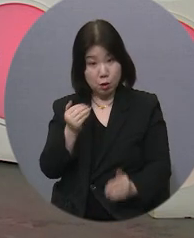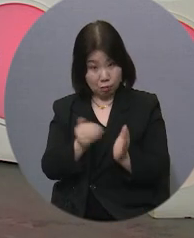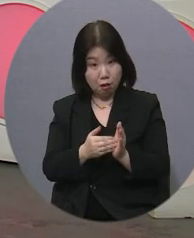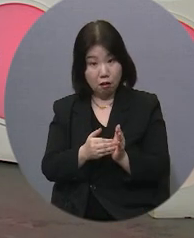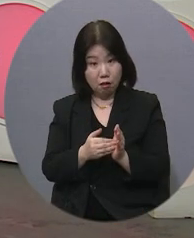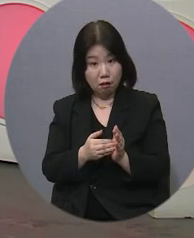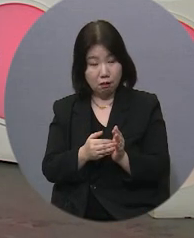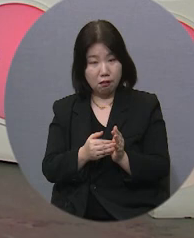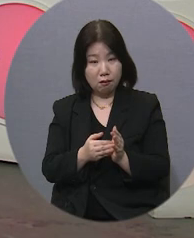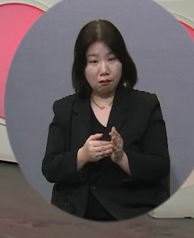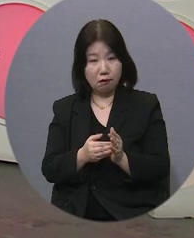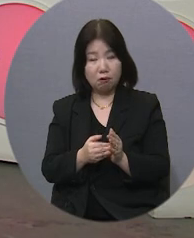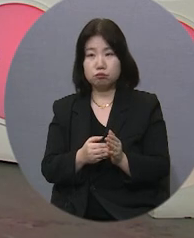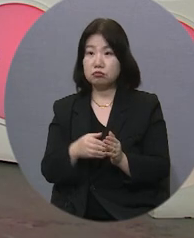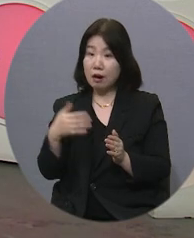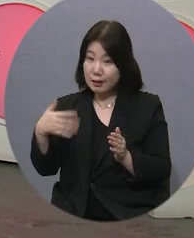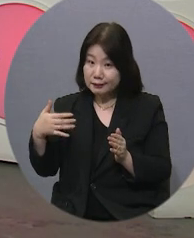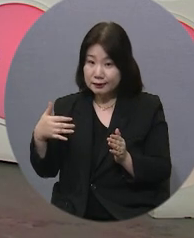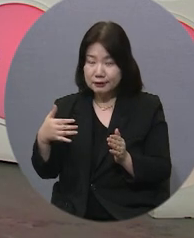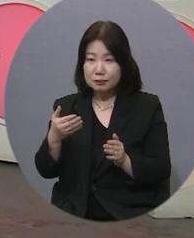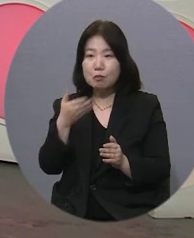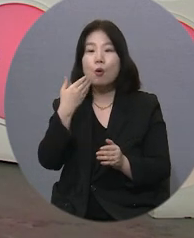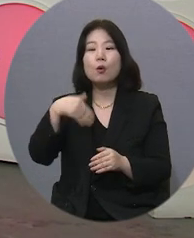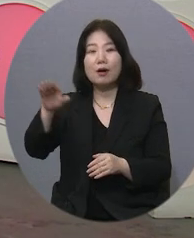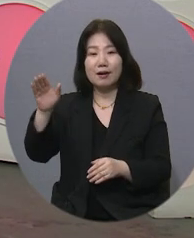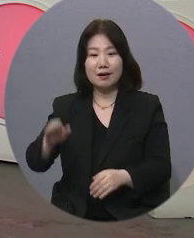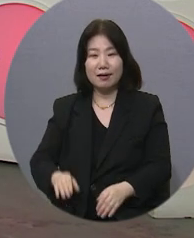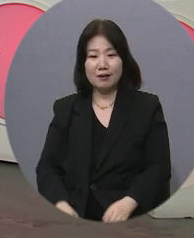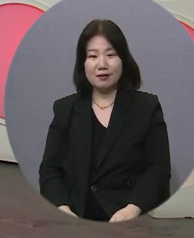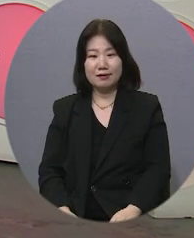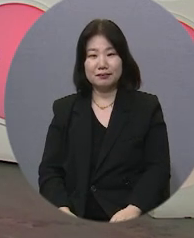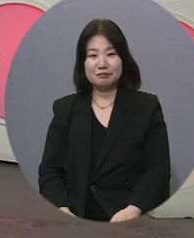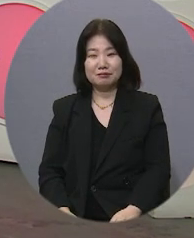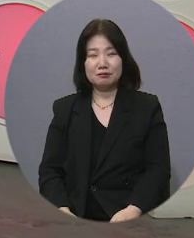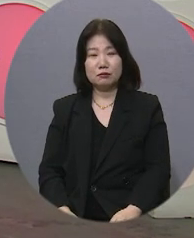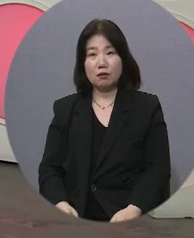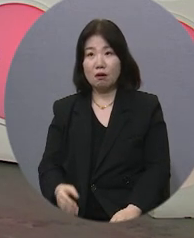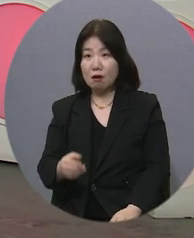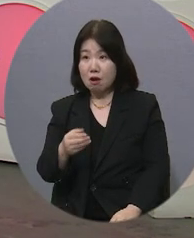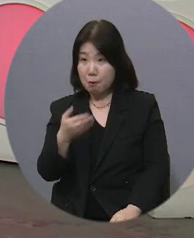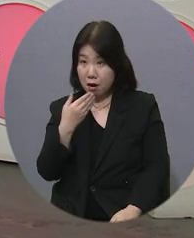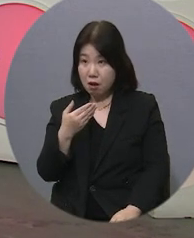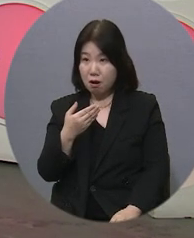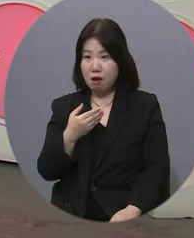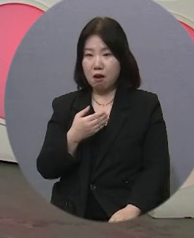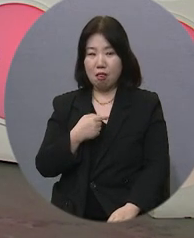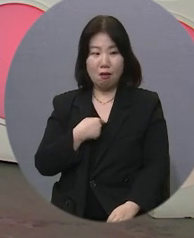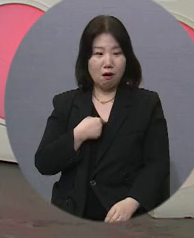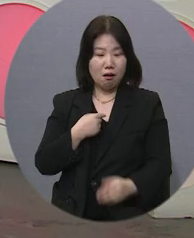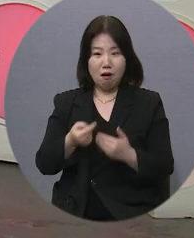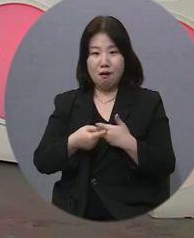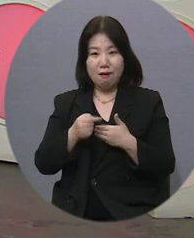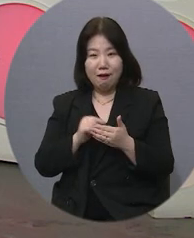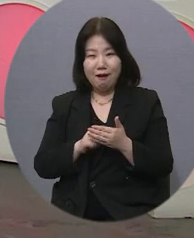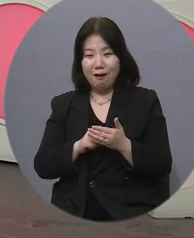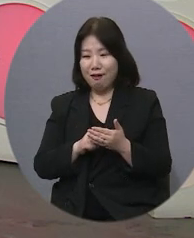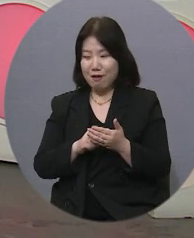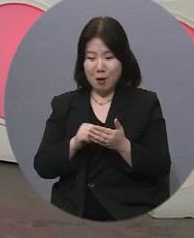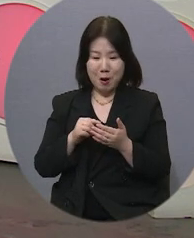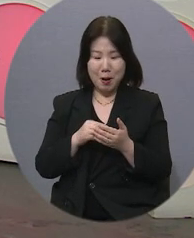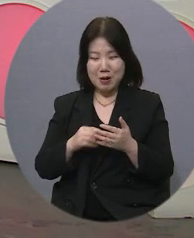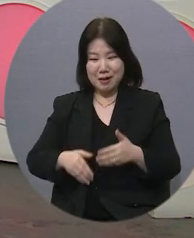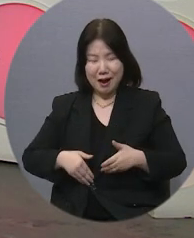먹었어? 안 먹었으면 먹고 가라. 그 말에 가슴이 갓 지은